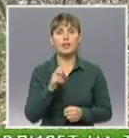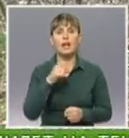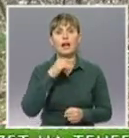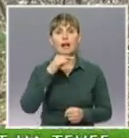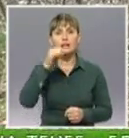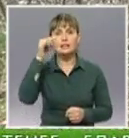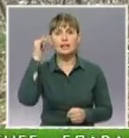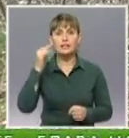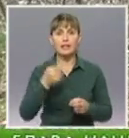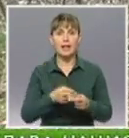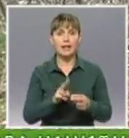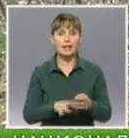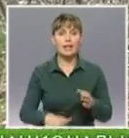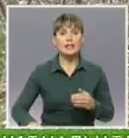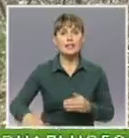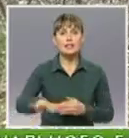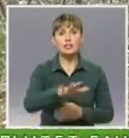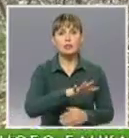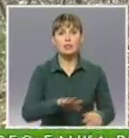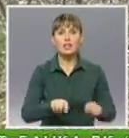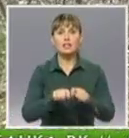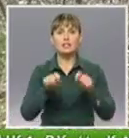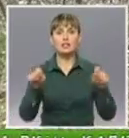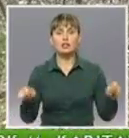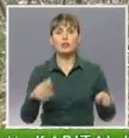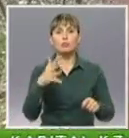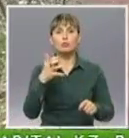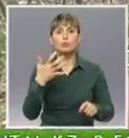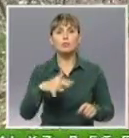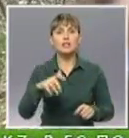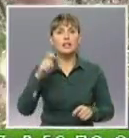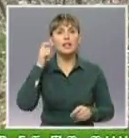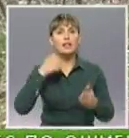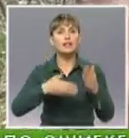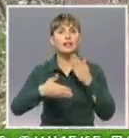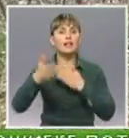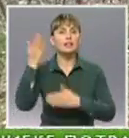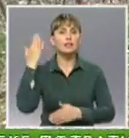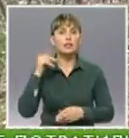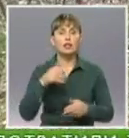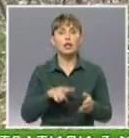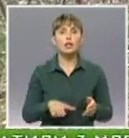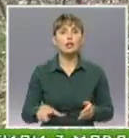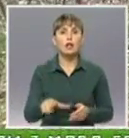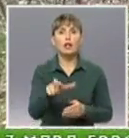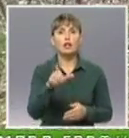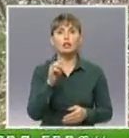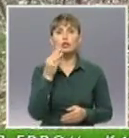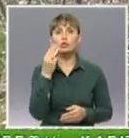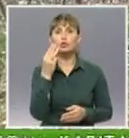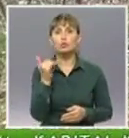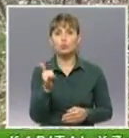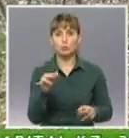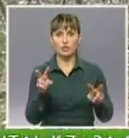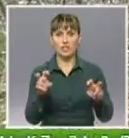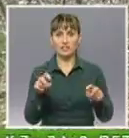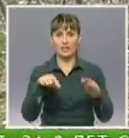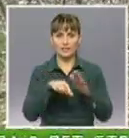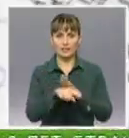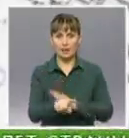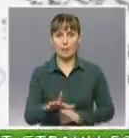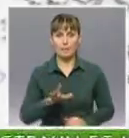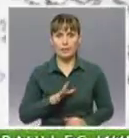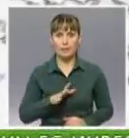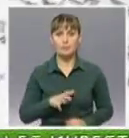казахской этой степи создалось именно вот 550 лет назад в долине Шу. Это Кире и Жанибек создал казахское